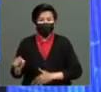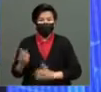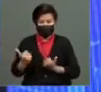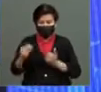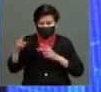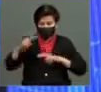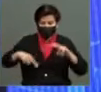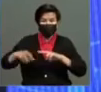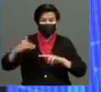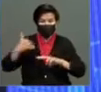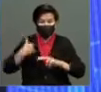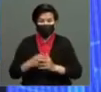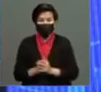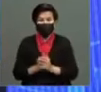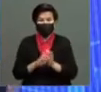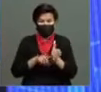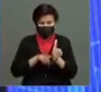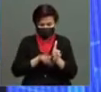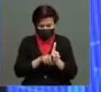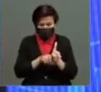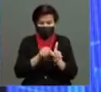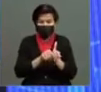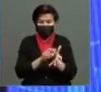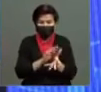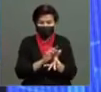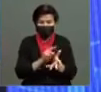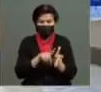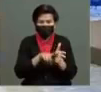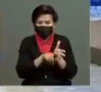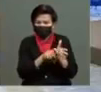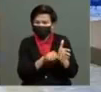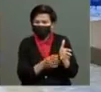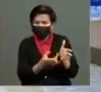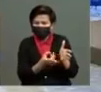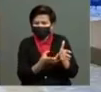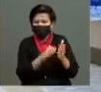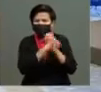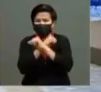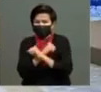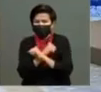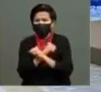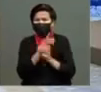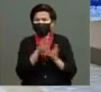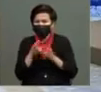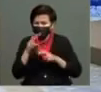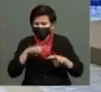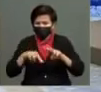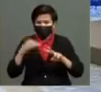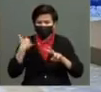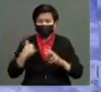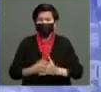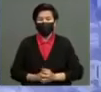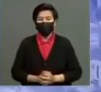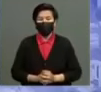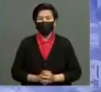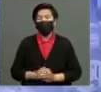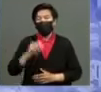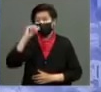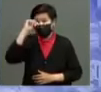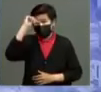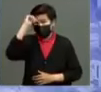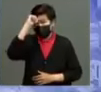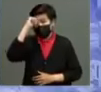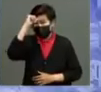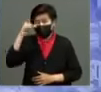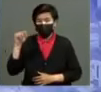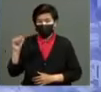อบไหมคะทั้งเรื่องของสายพันธุ์แล้วก็การควบคุมมาตรการต่าง ๆเรื่องสายพันธุ์แน่นอนครับพอมาจากทางอินเดีย